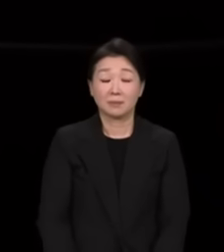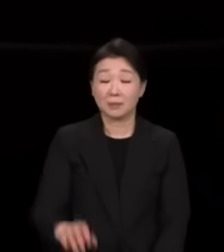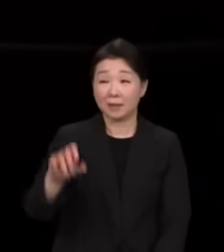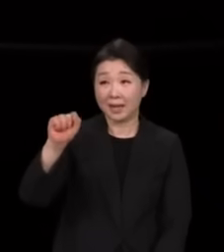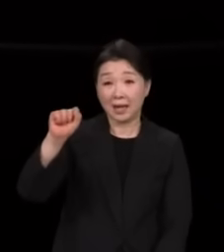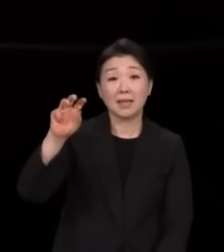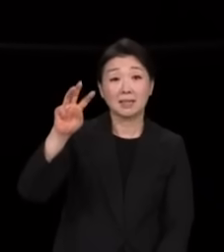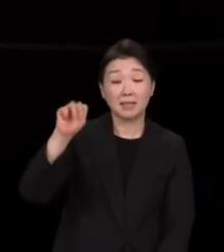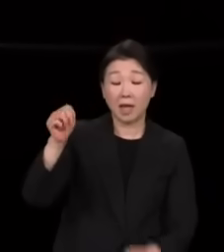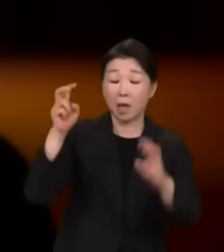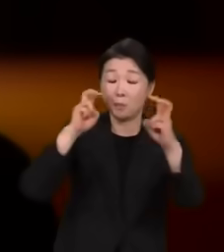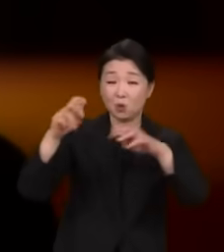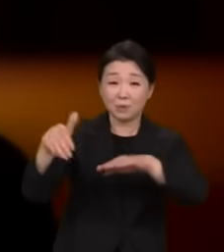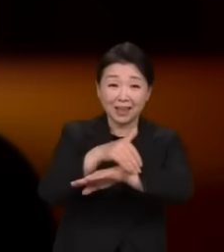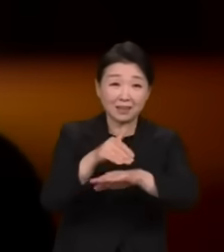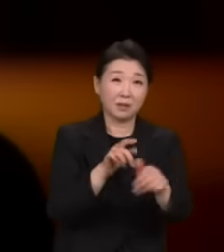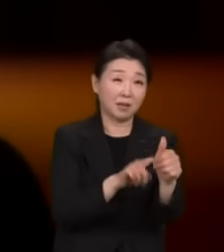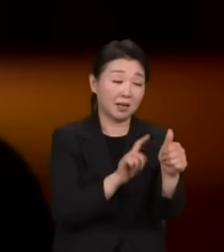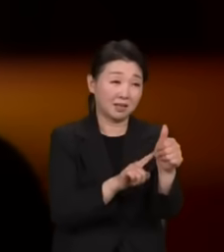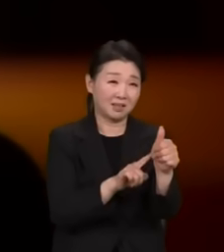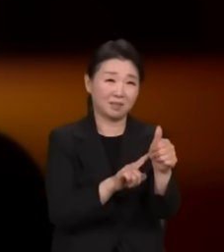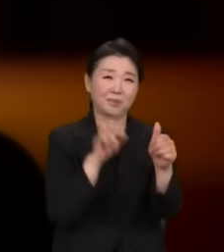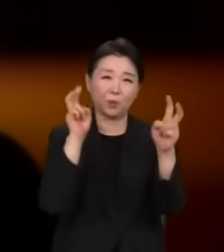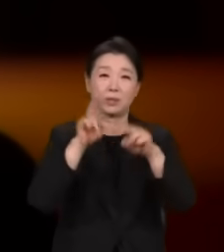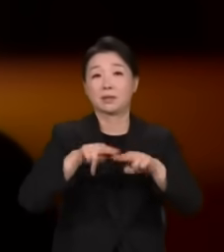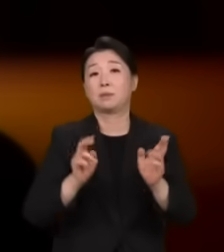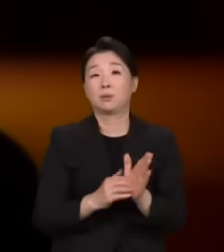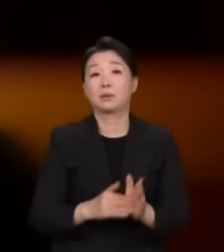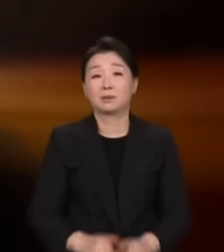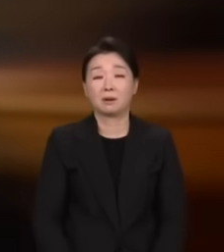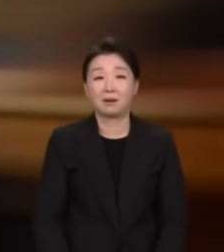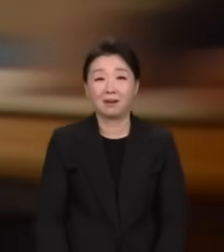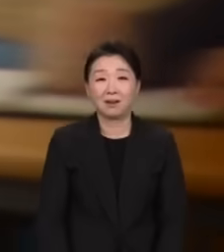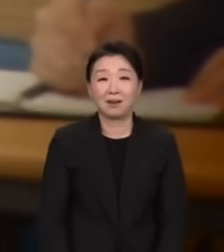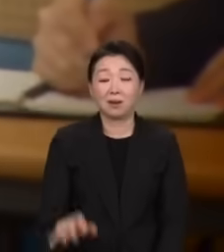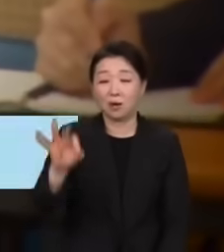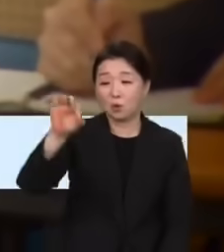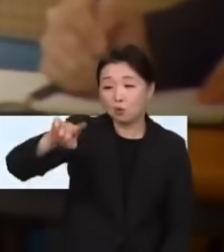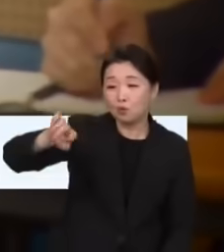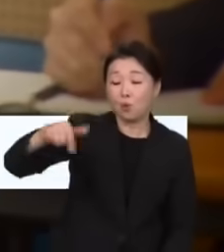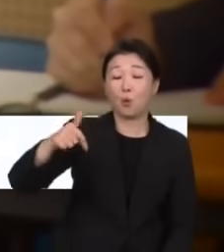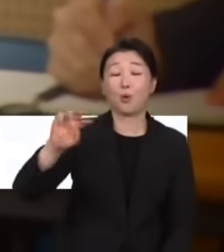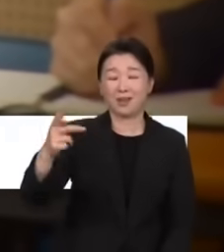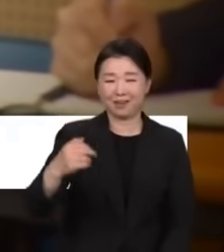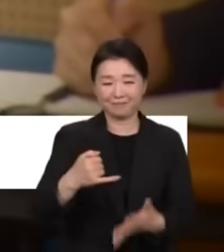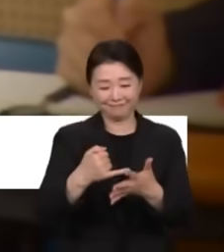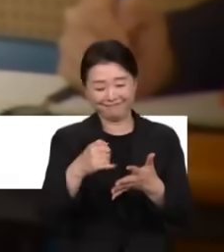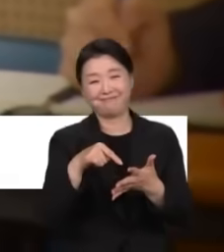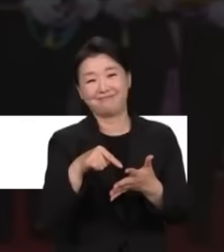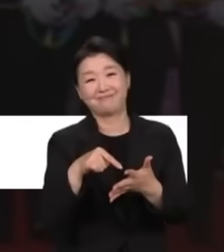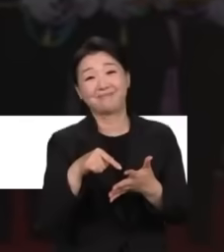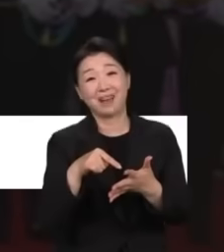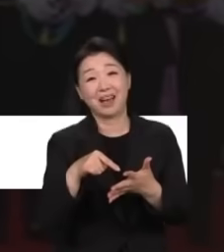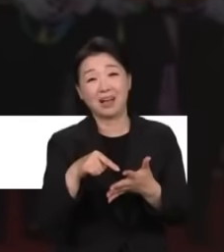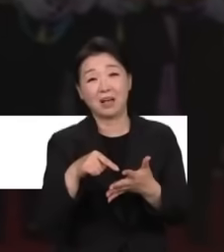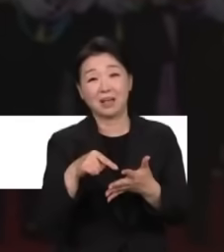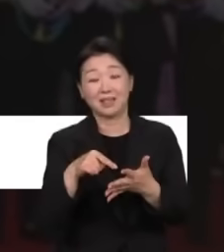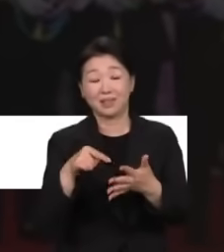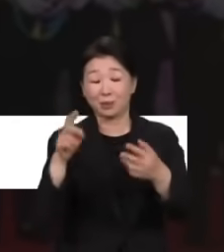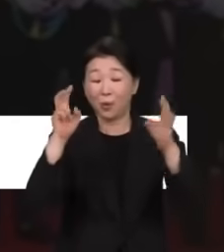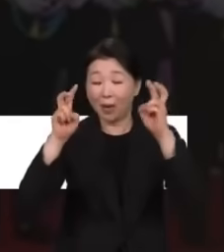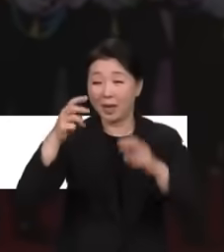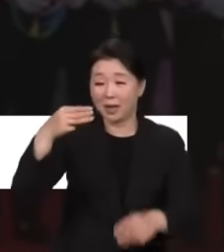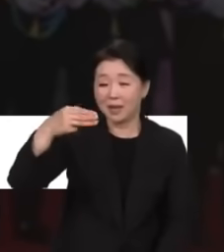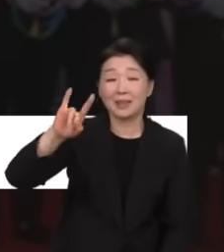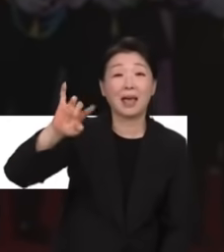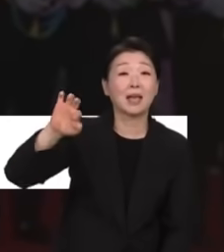SM그룹을 다니던 A씨는 얼마 전 회사를 그만뒀습니다. 우호연 SM그룹 회장의 둘째 딸이자 시행사 태초 ENC의